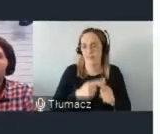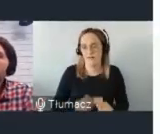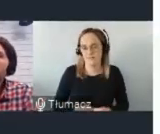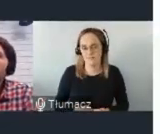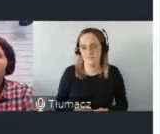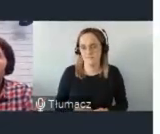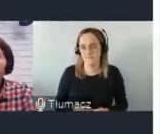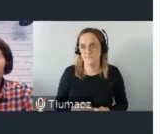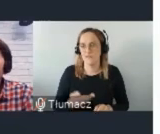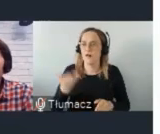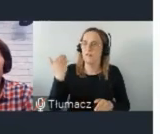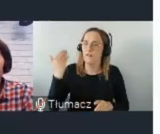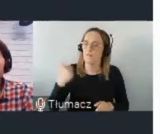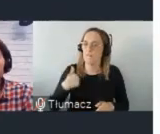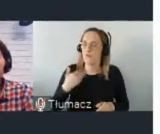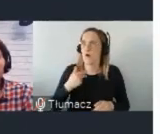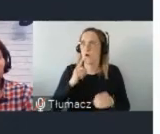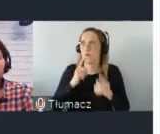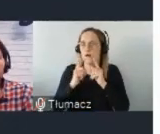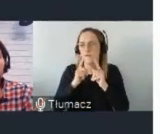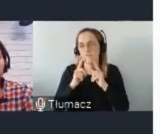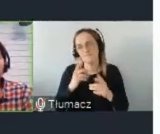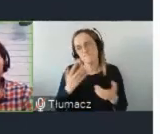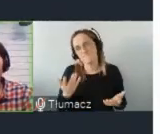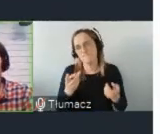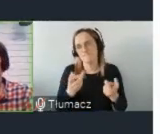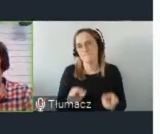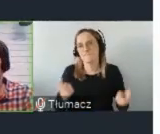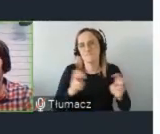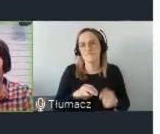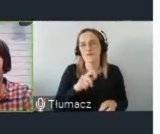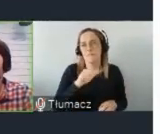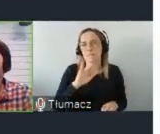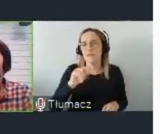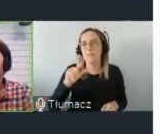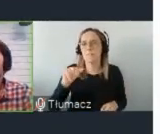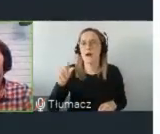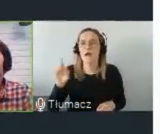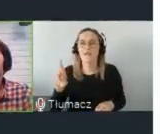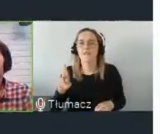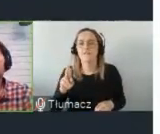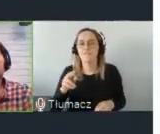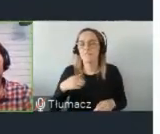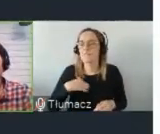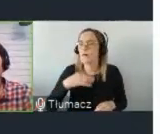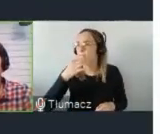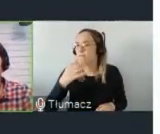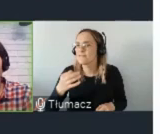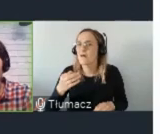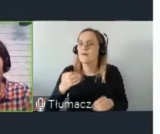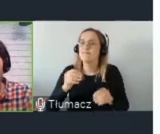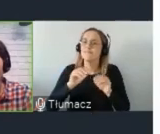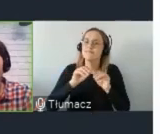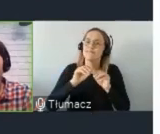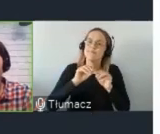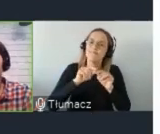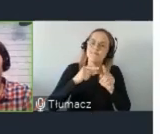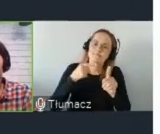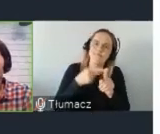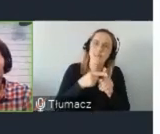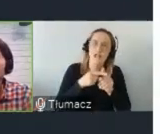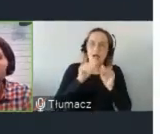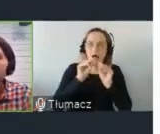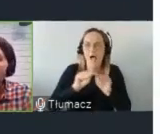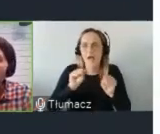Rozmawiałem kiedyś, chyba z 2 lata temu, z twórcami Blipara i zapytałem, Czy dla celów edukacyjnych bezpłatnych